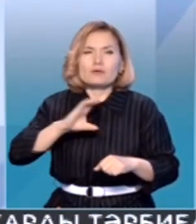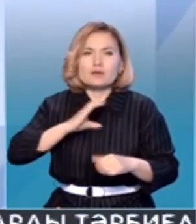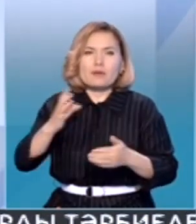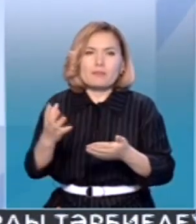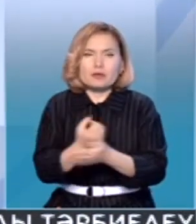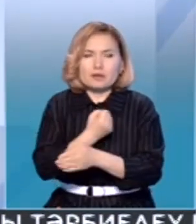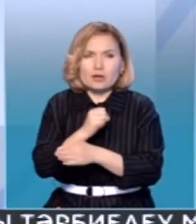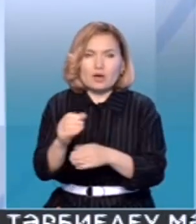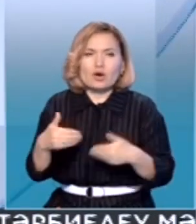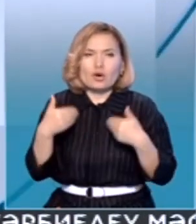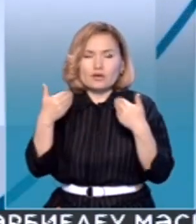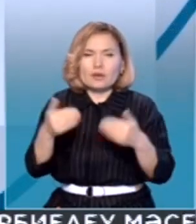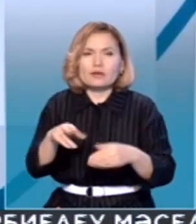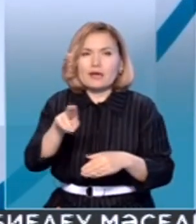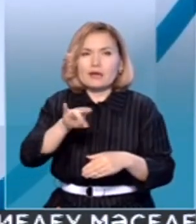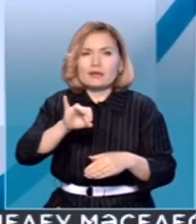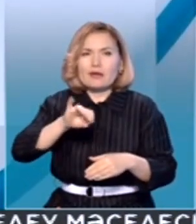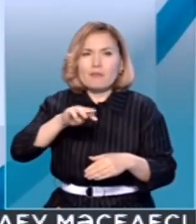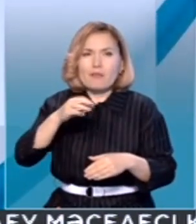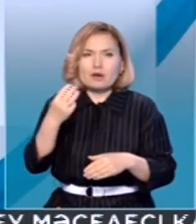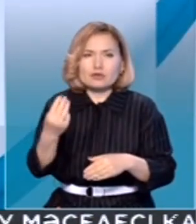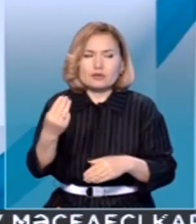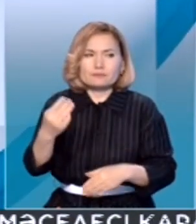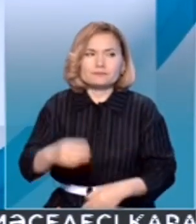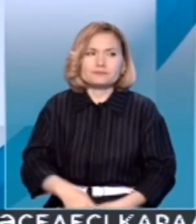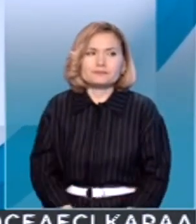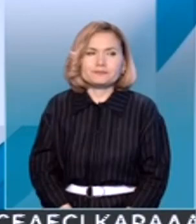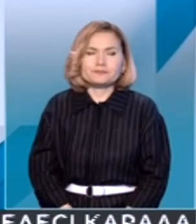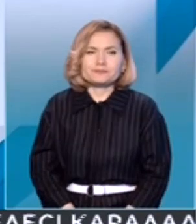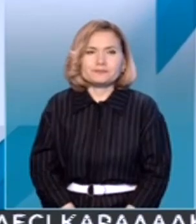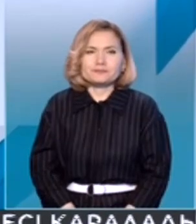құттықтағым келеді деп жазды белгілі әнші.